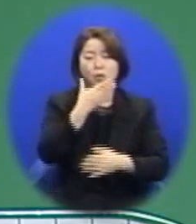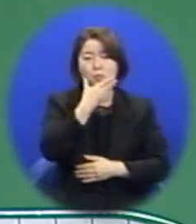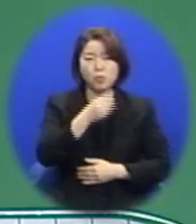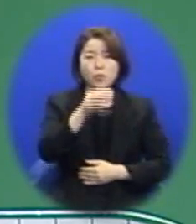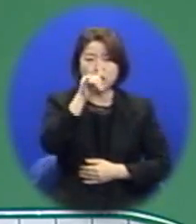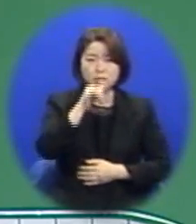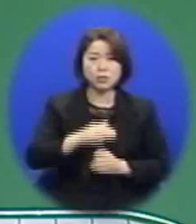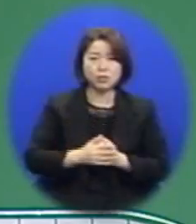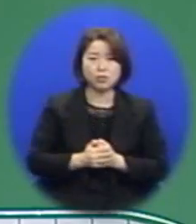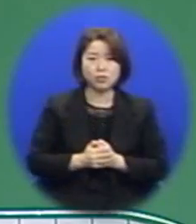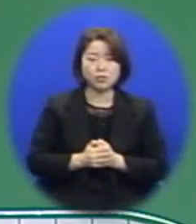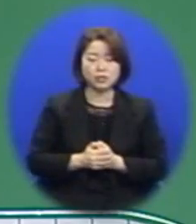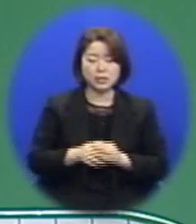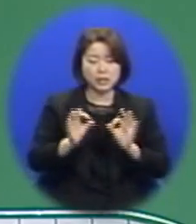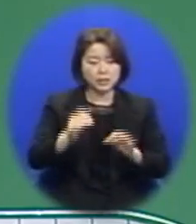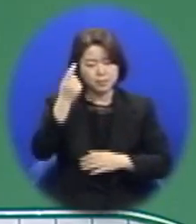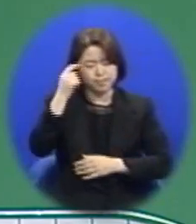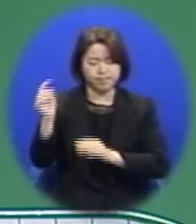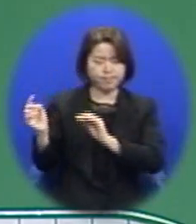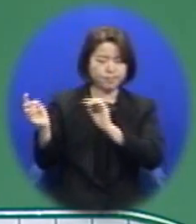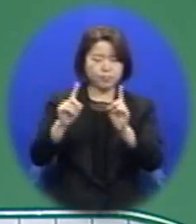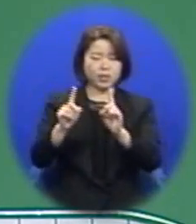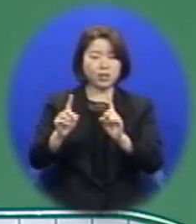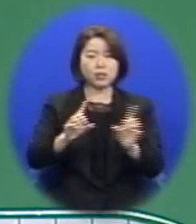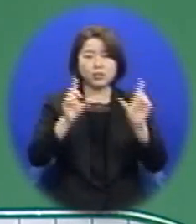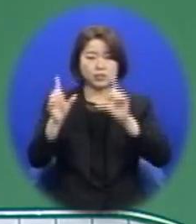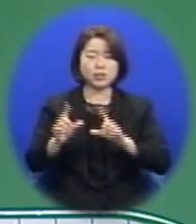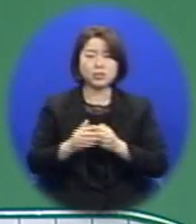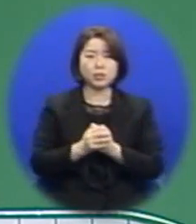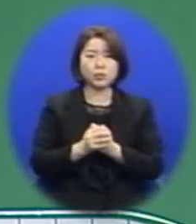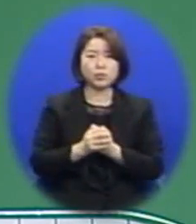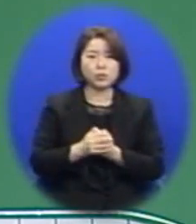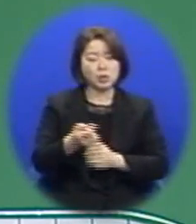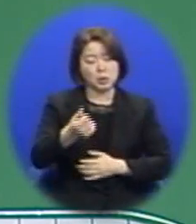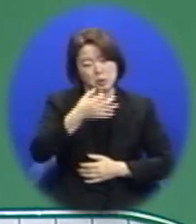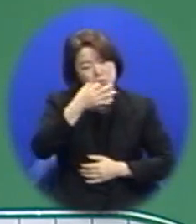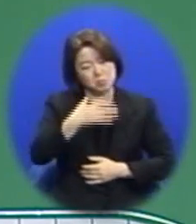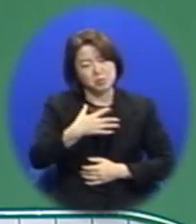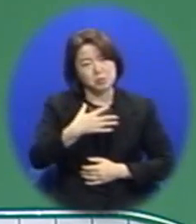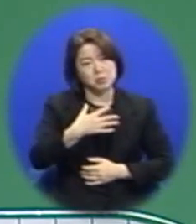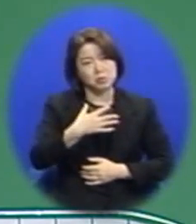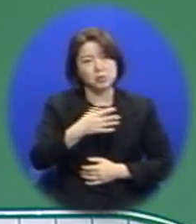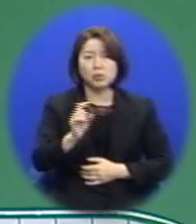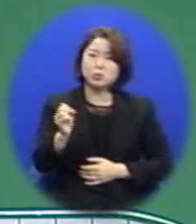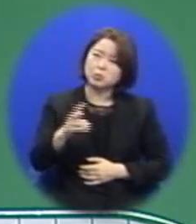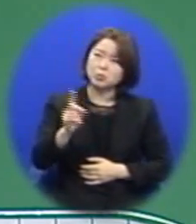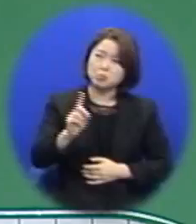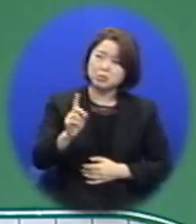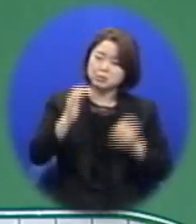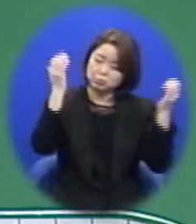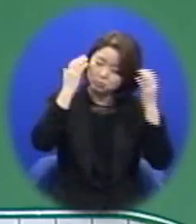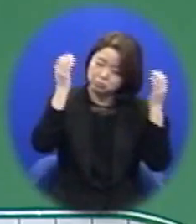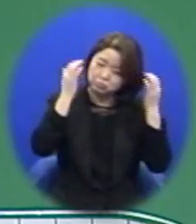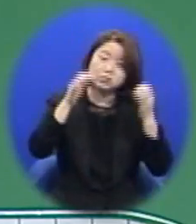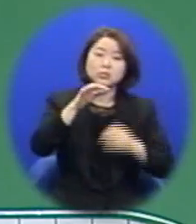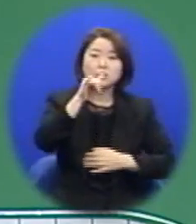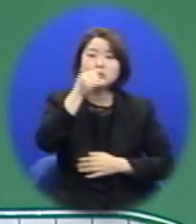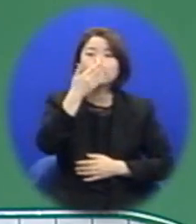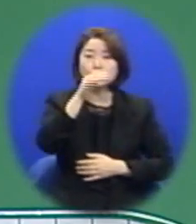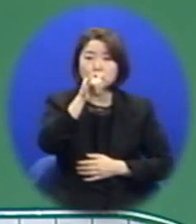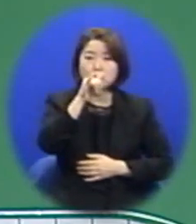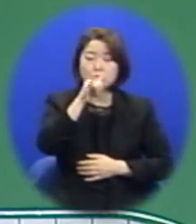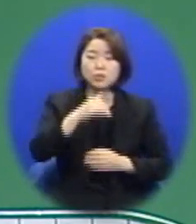여러분, 이제는 정신 똑바로 차리셔야 돼요. 좀 힘들고 또 시련도 있을 수